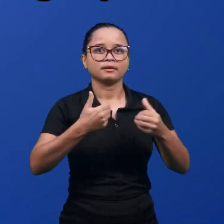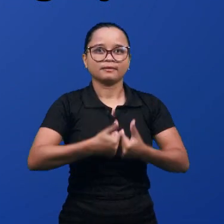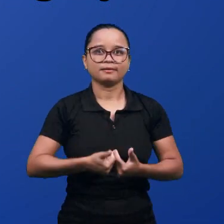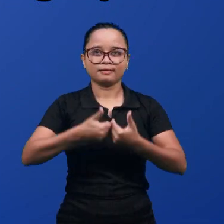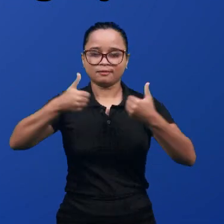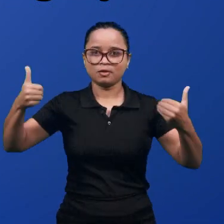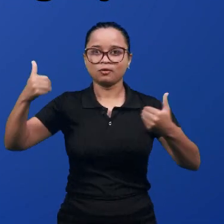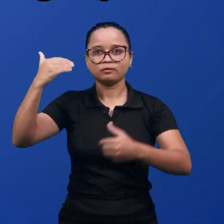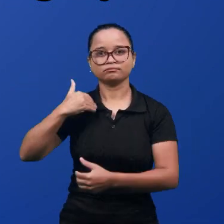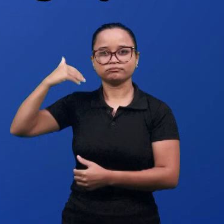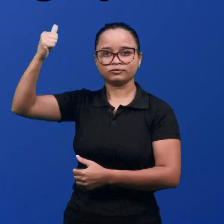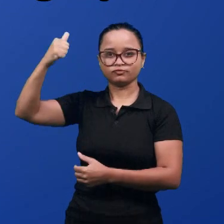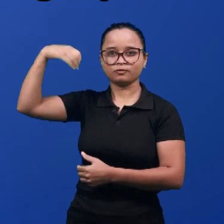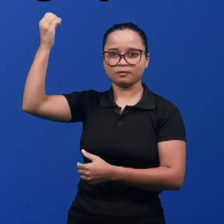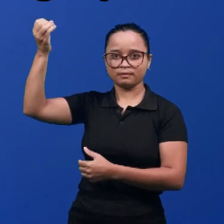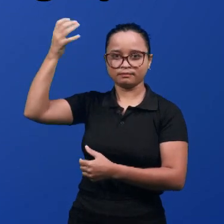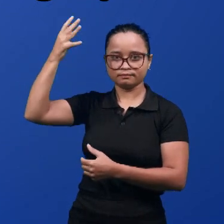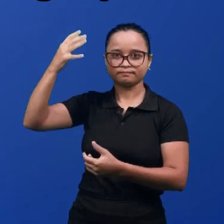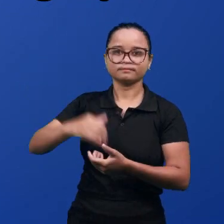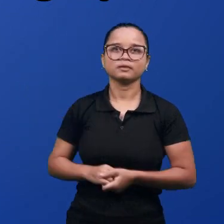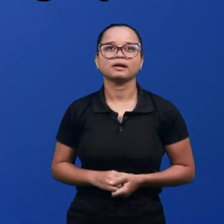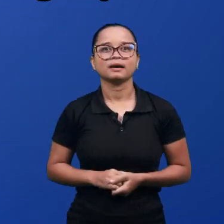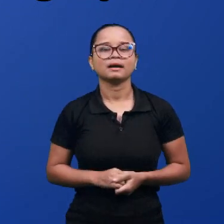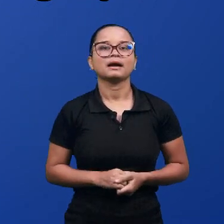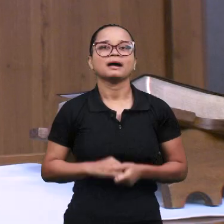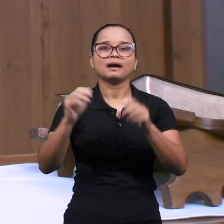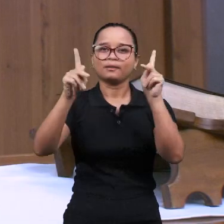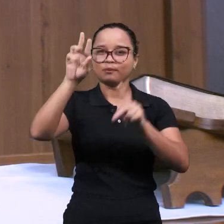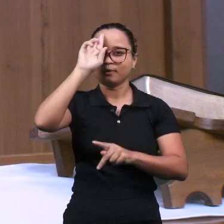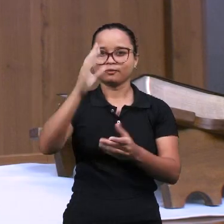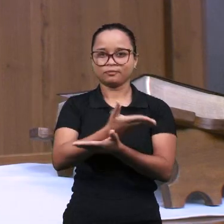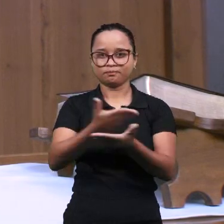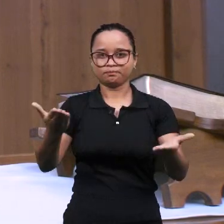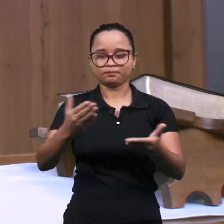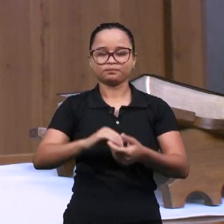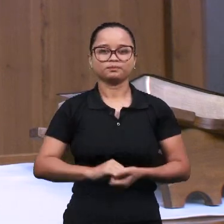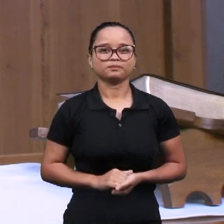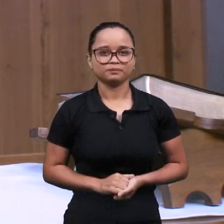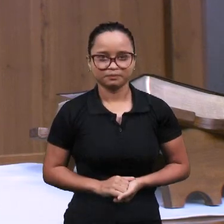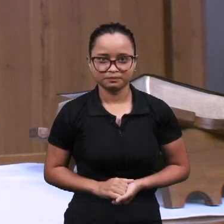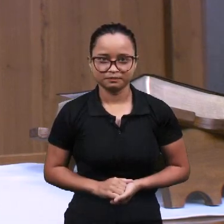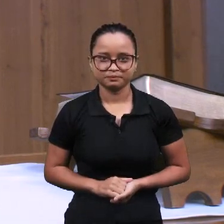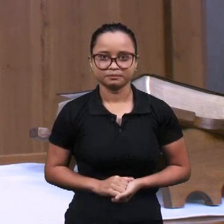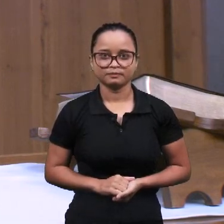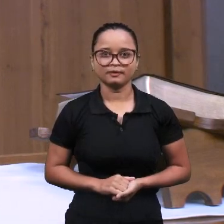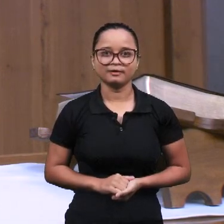qui m'a appelé par sa grâce. La paix du Seigneur à tous.